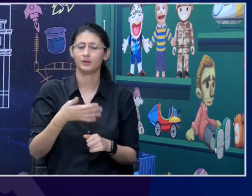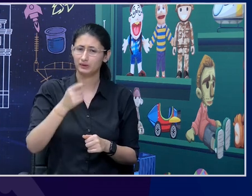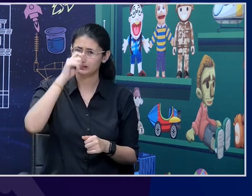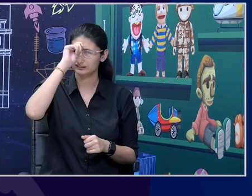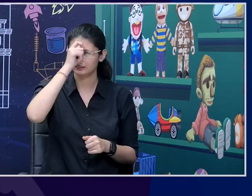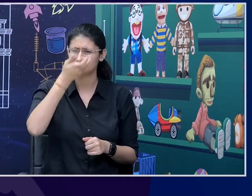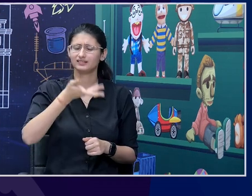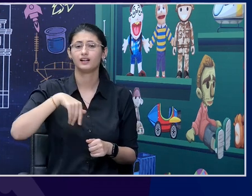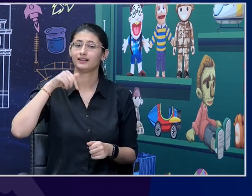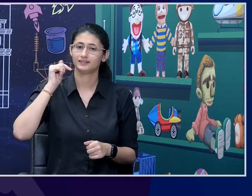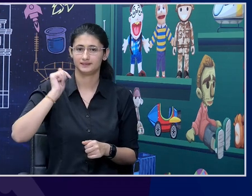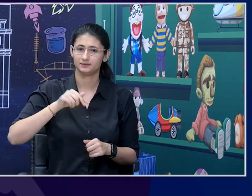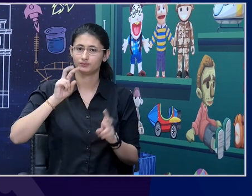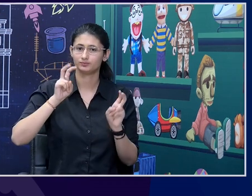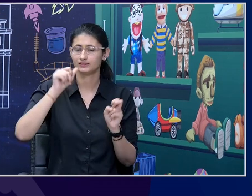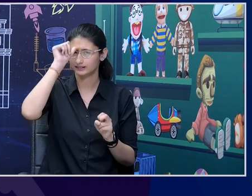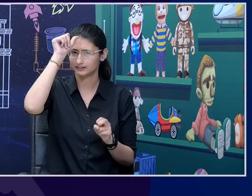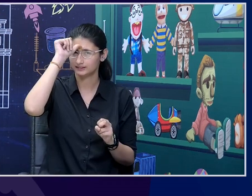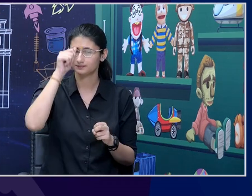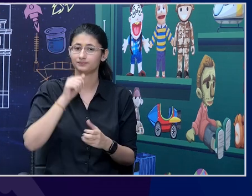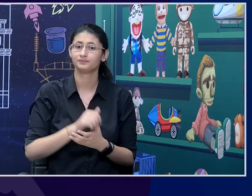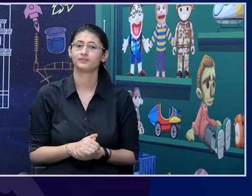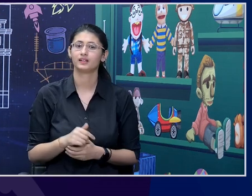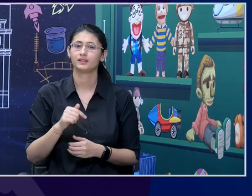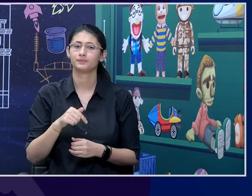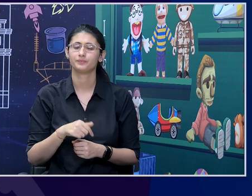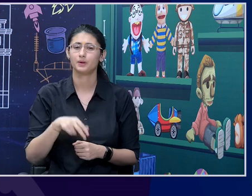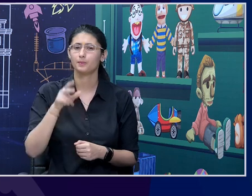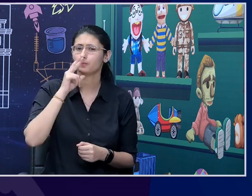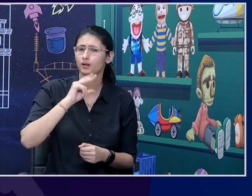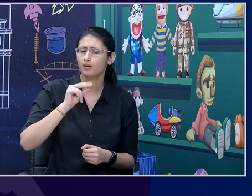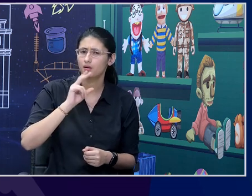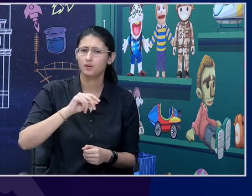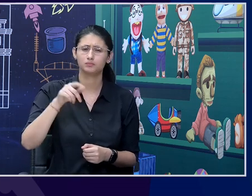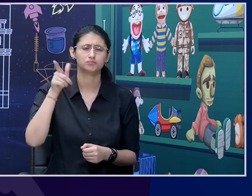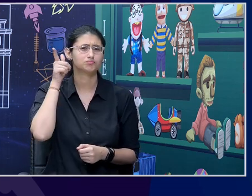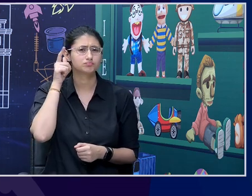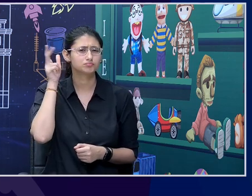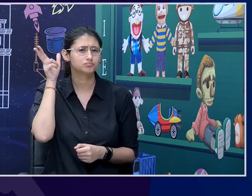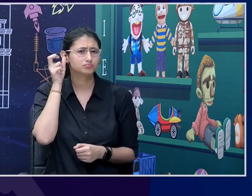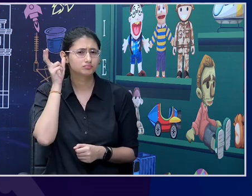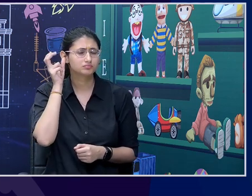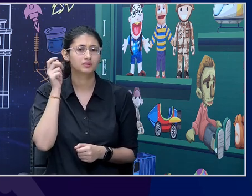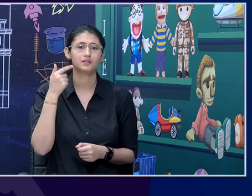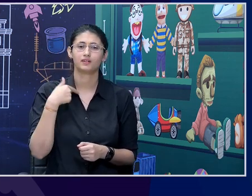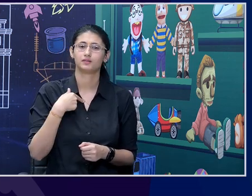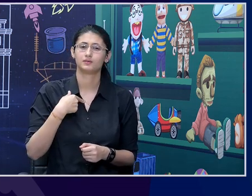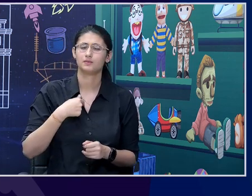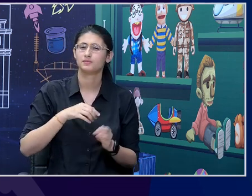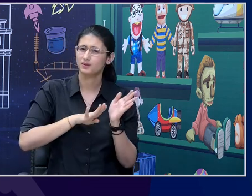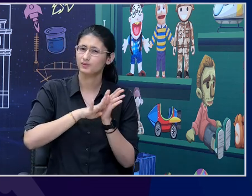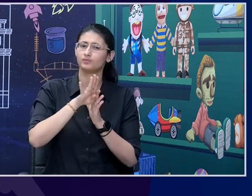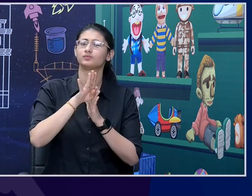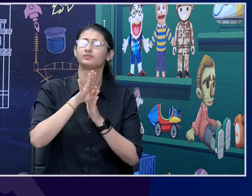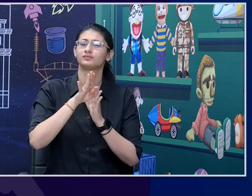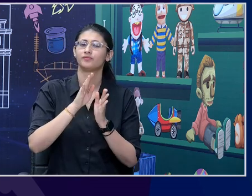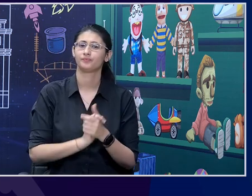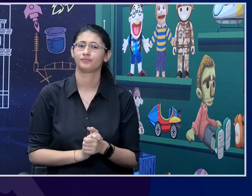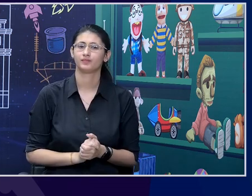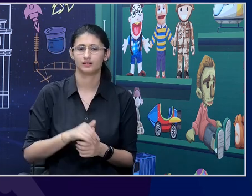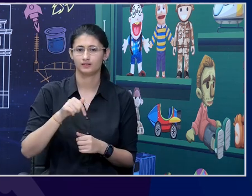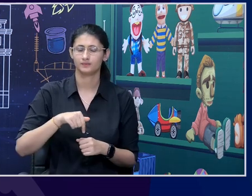हमारी बच्चों को सुनने के बोलने के अवसर देकर उनके भाषा का विकास किया जाता है जैसे की कहानी में